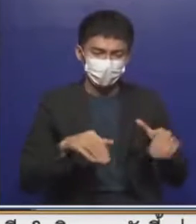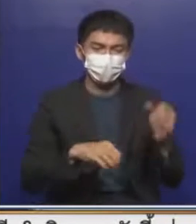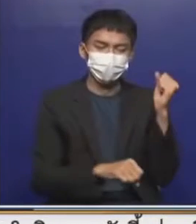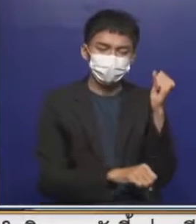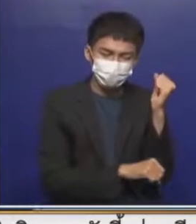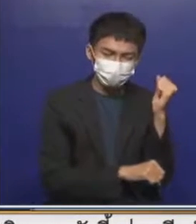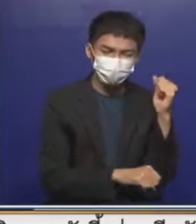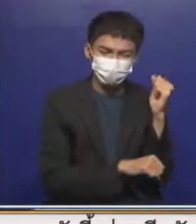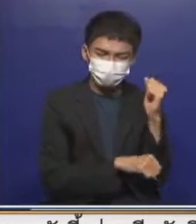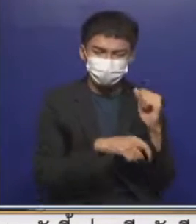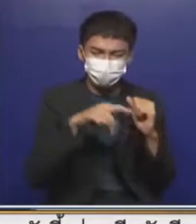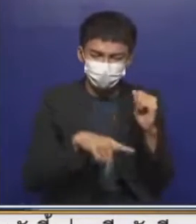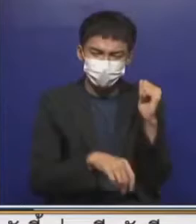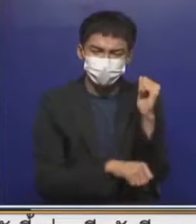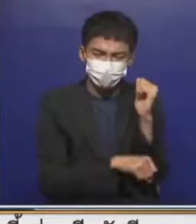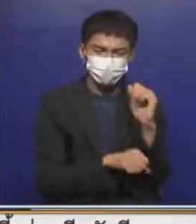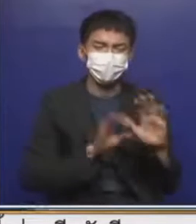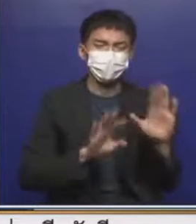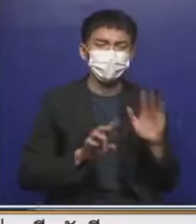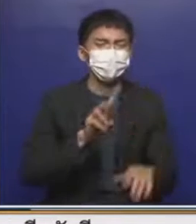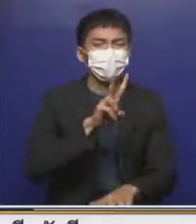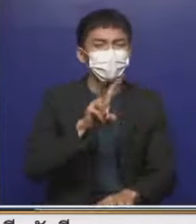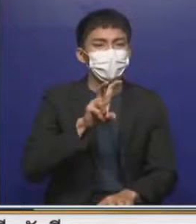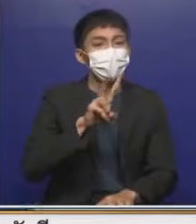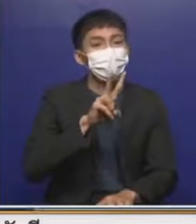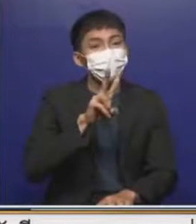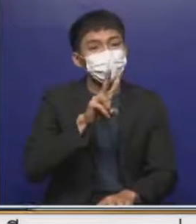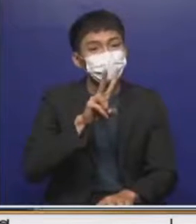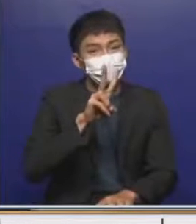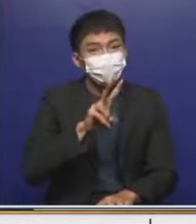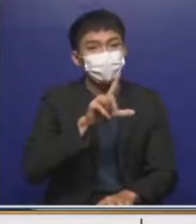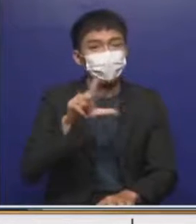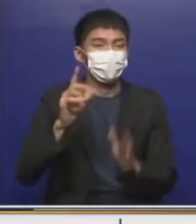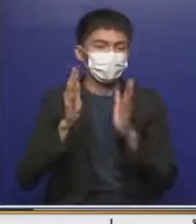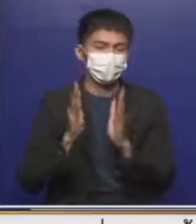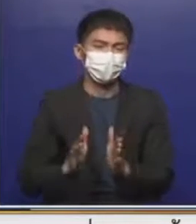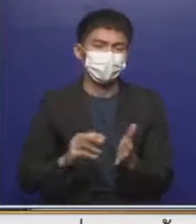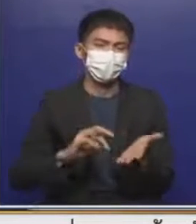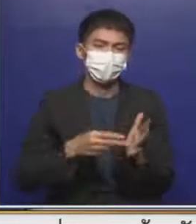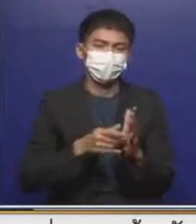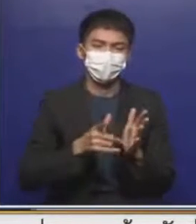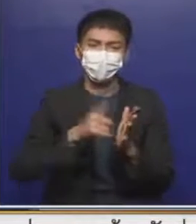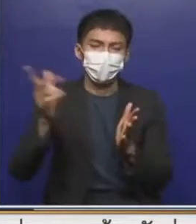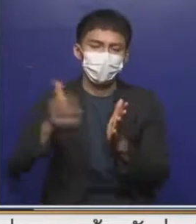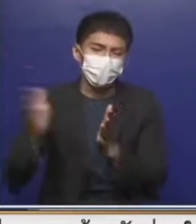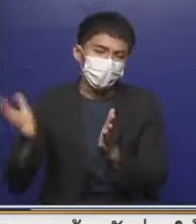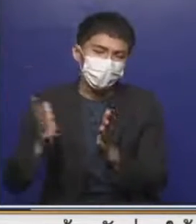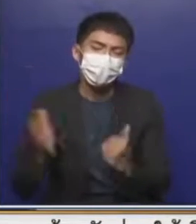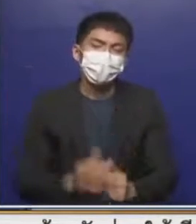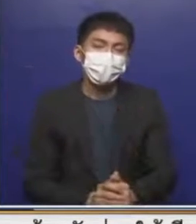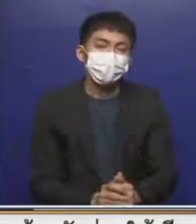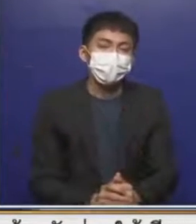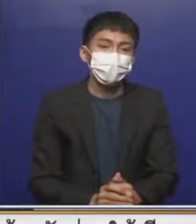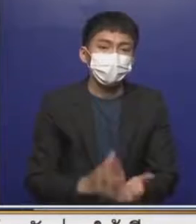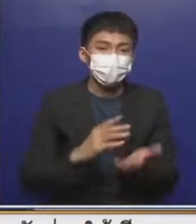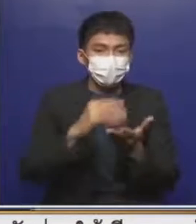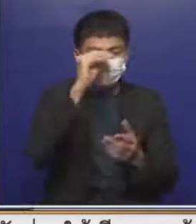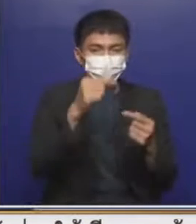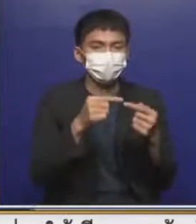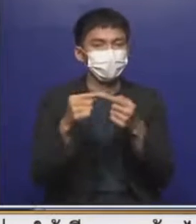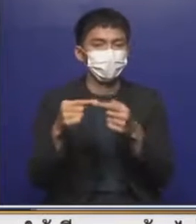จนพิเศษที่มีอยู่เกือบ 2 ลานคนจะหุดออกจากระบบการศึษาโดยสามัสำนึกร